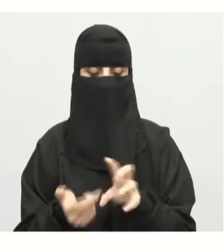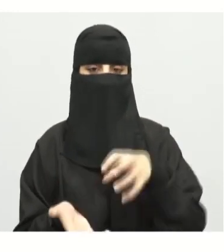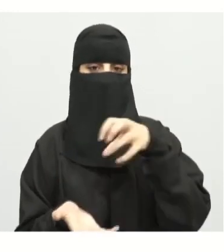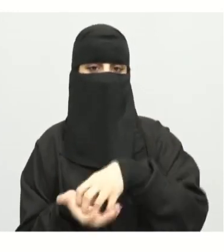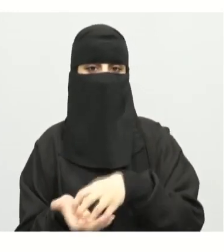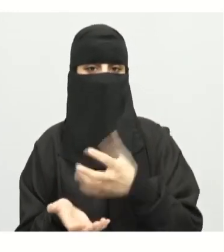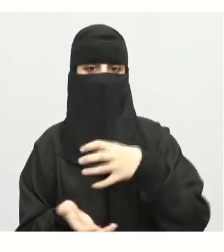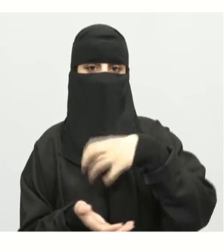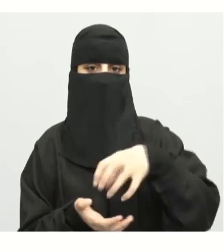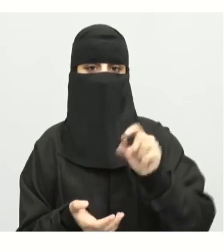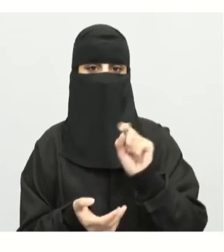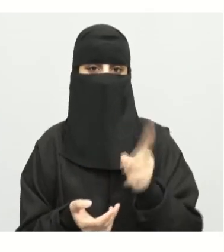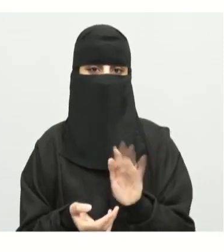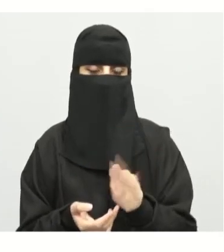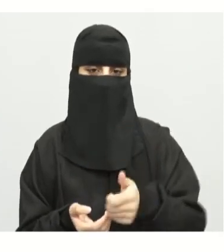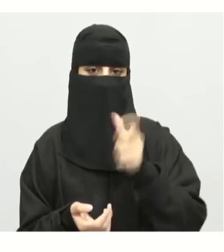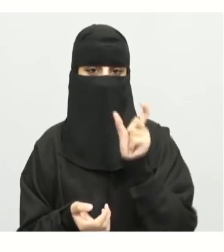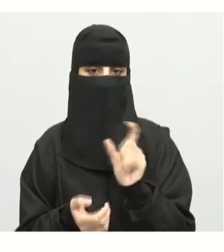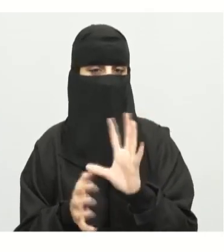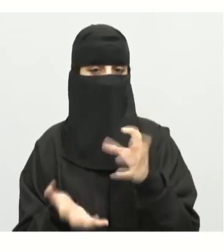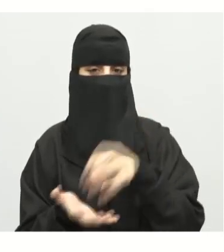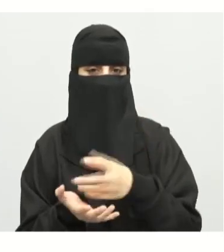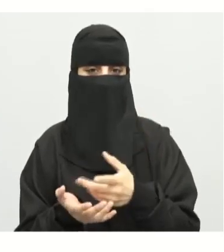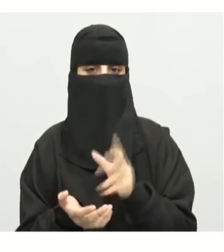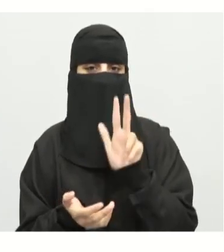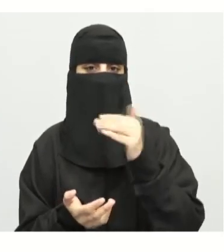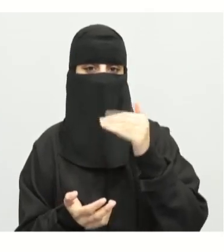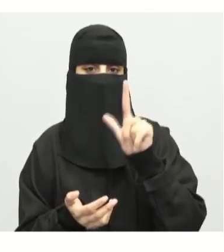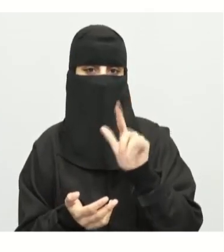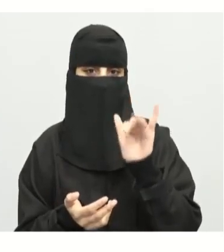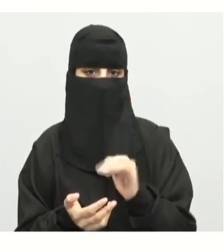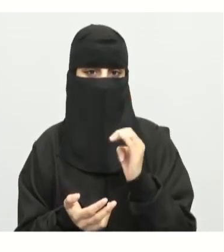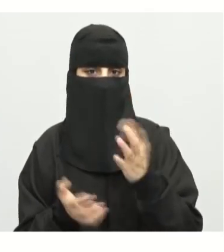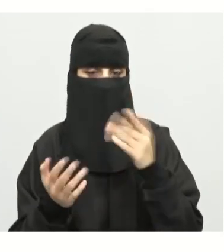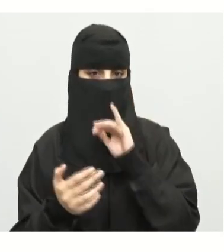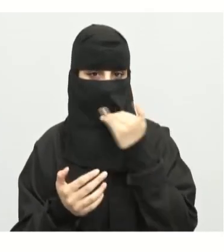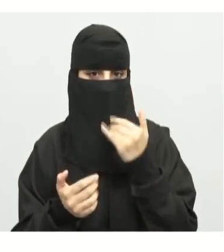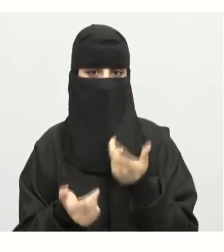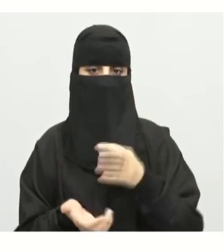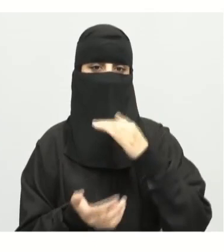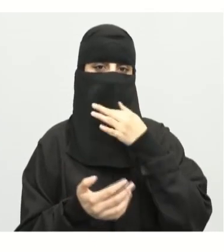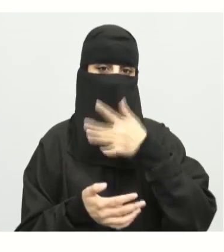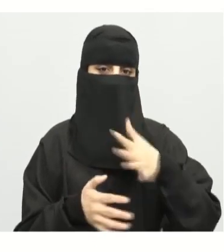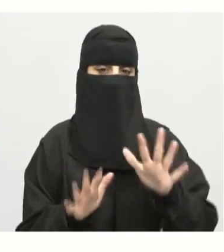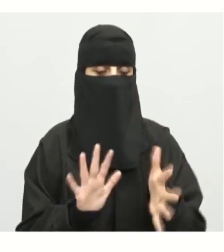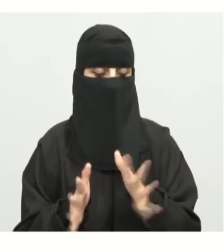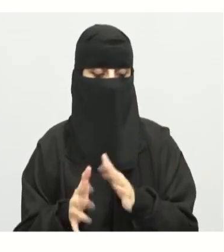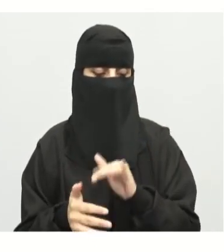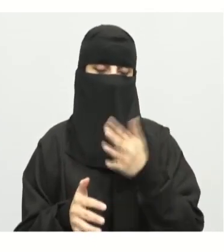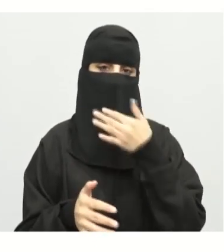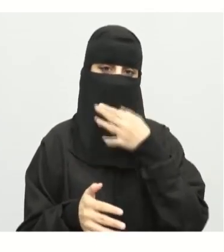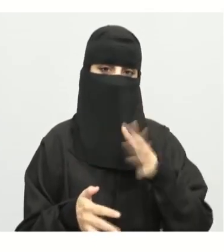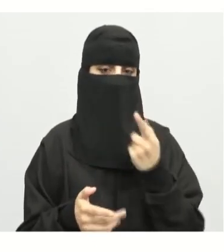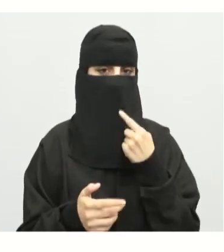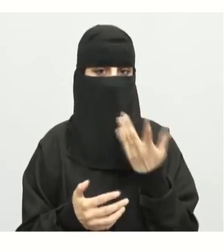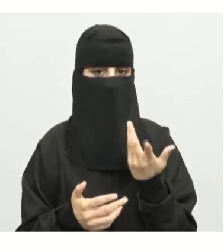فرسان في الخليج العربي في البحر المتوسط البحر الاحمر احسنتم في